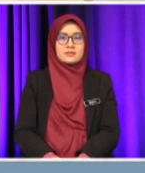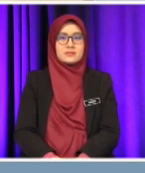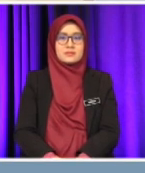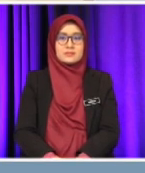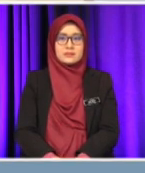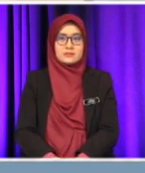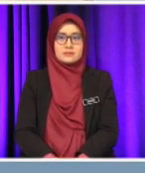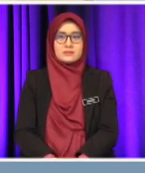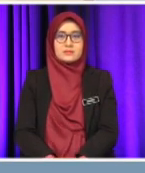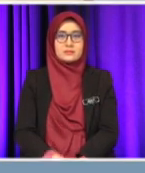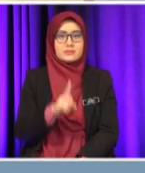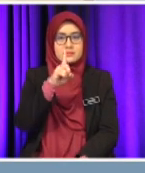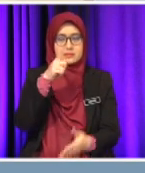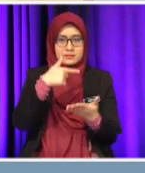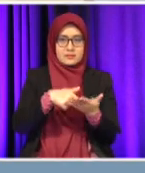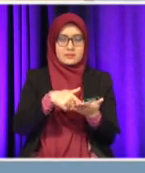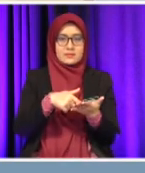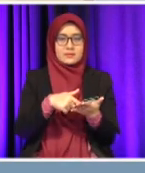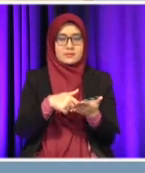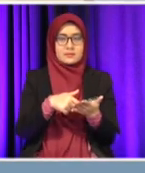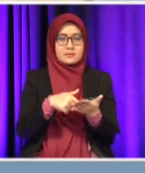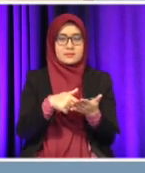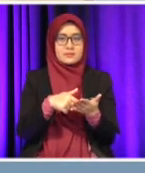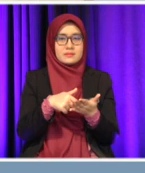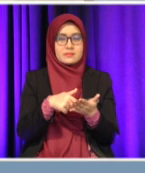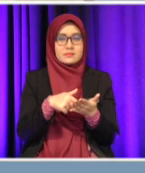satu lagi oke yang terakhir